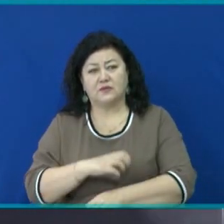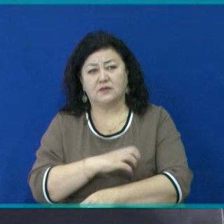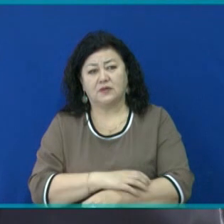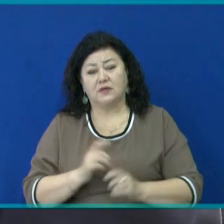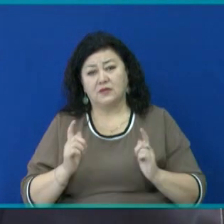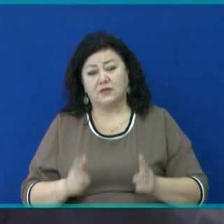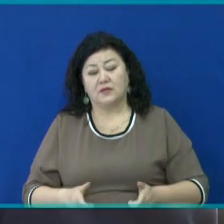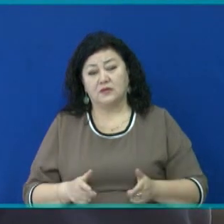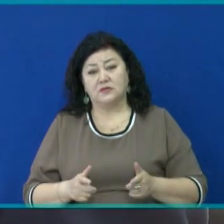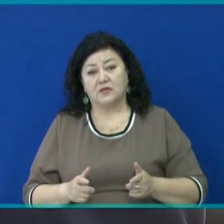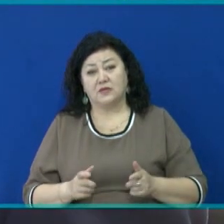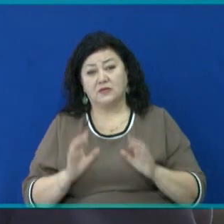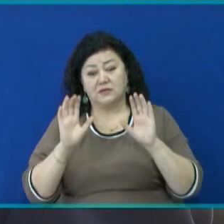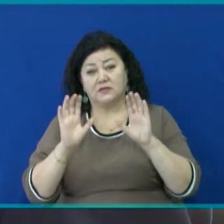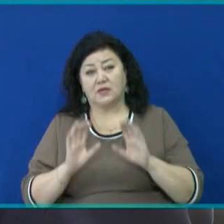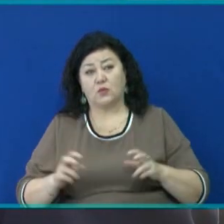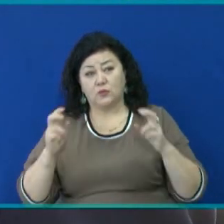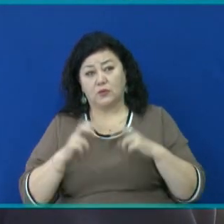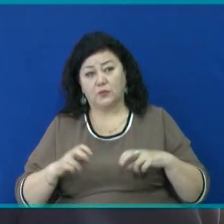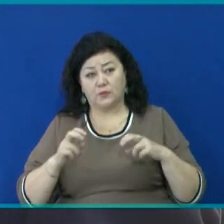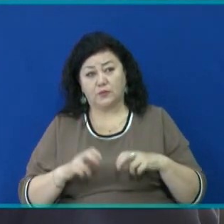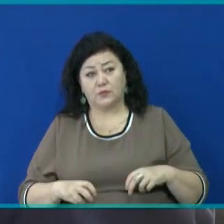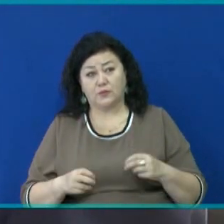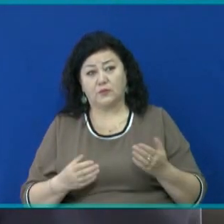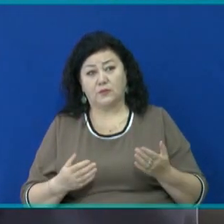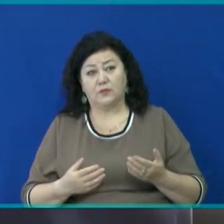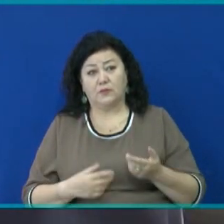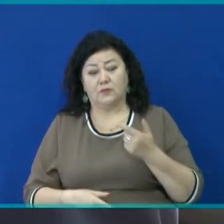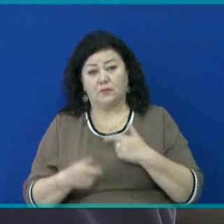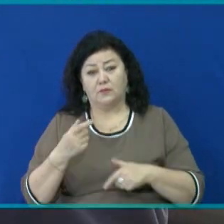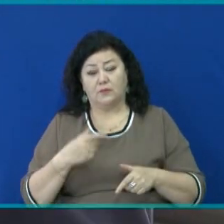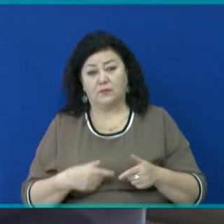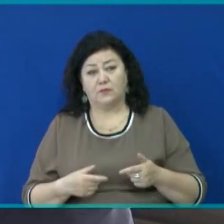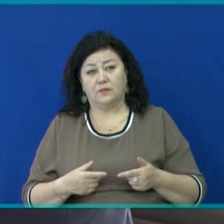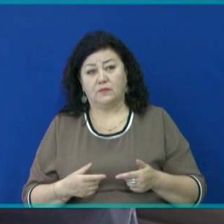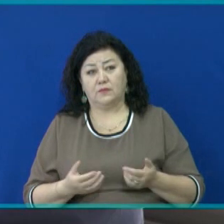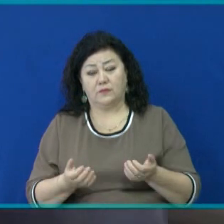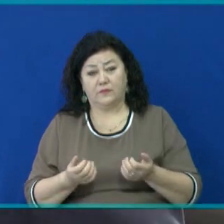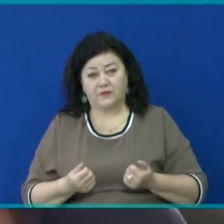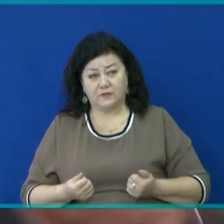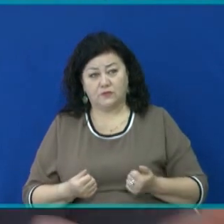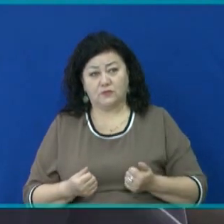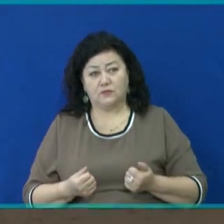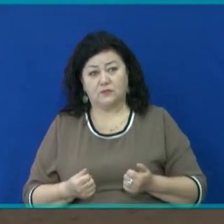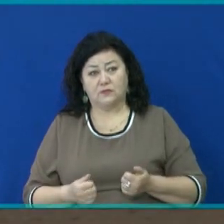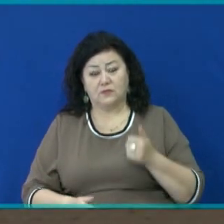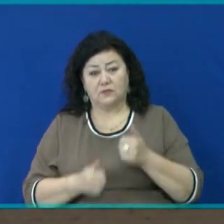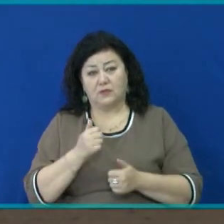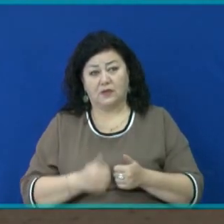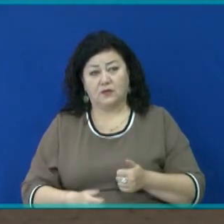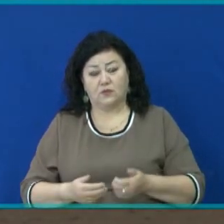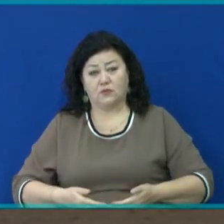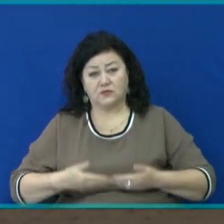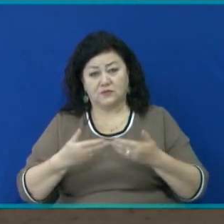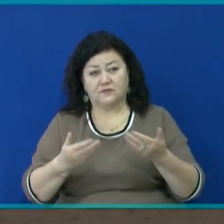қарай бәрін тексереді де, өз заңдарын қолданады, қайтарасың деп бізге қайтарып береді. Біз оны аламыз да конкурсқа шығарамыз.